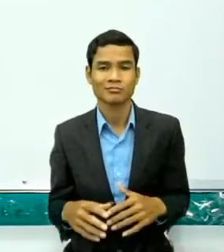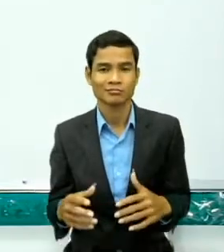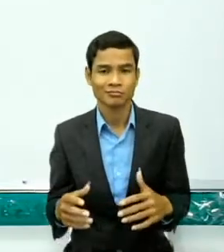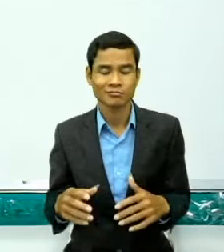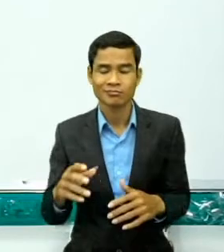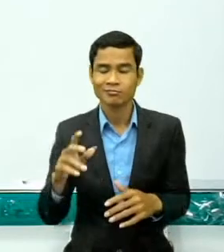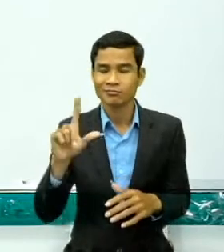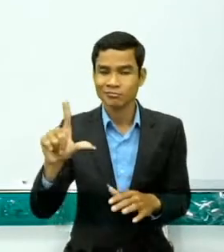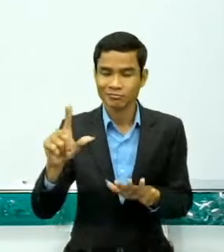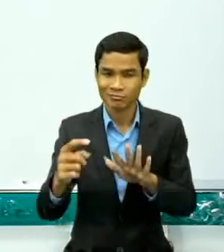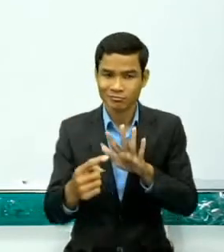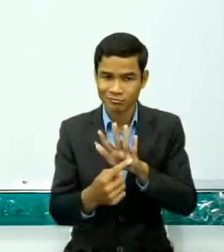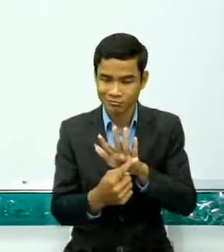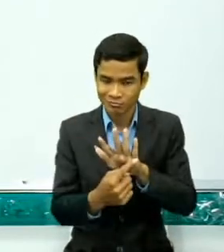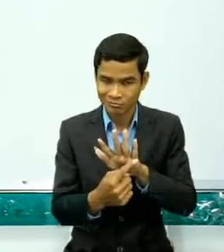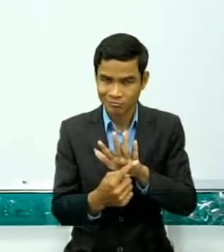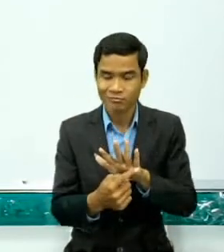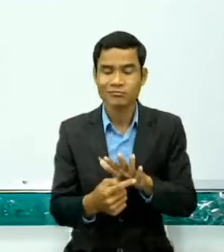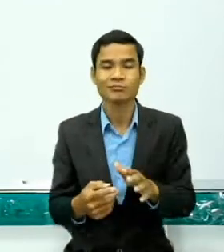ជឿ